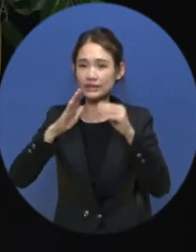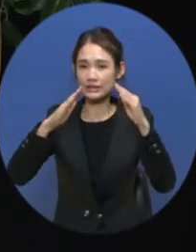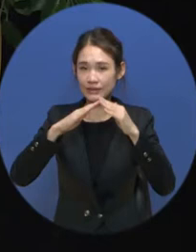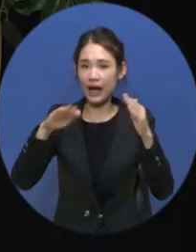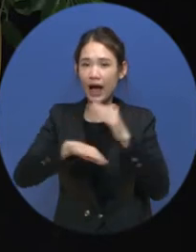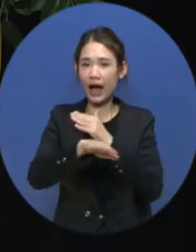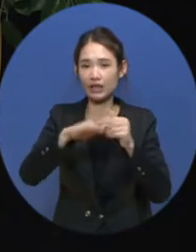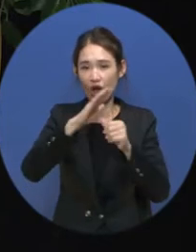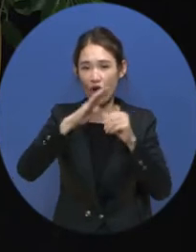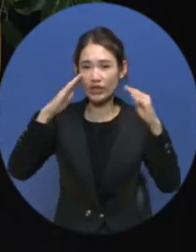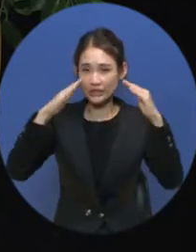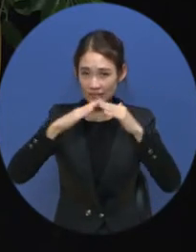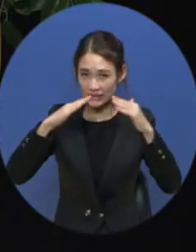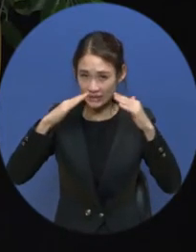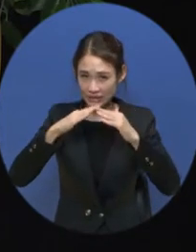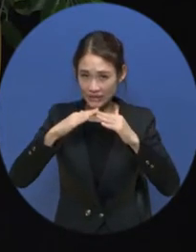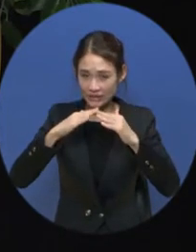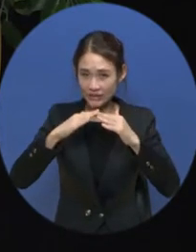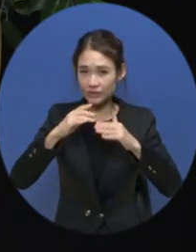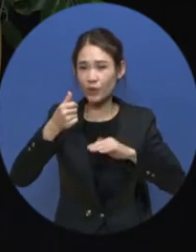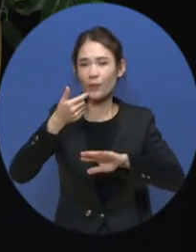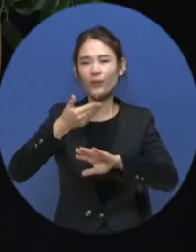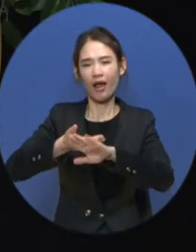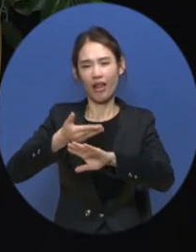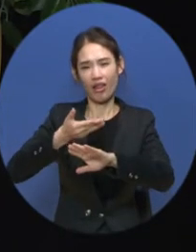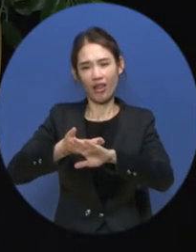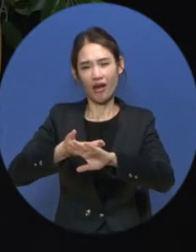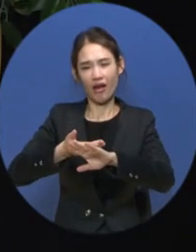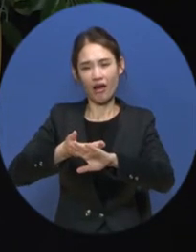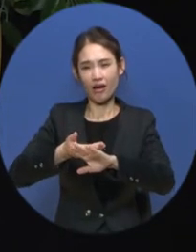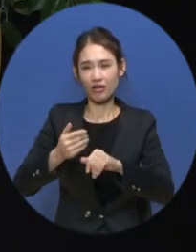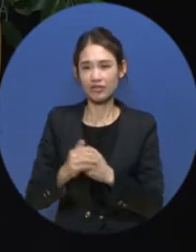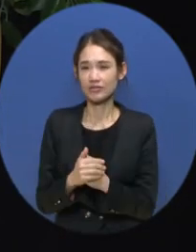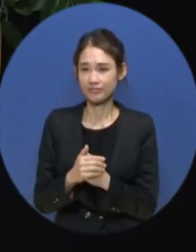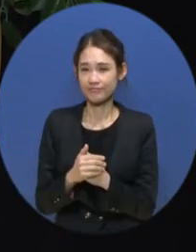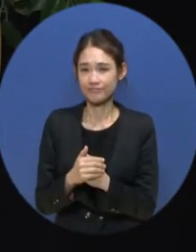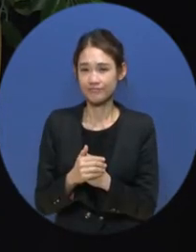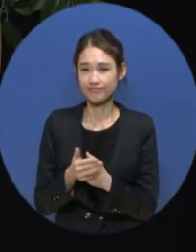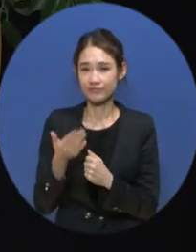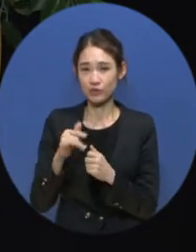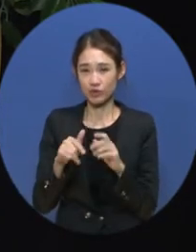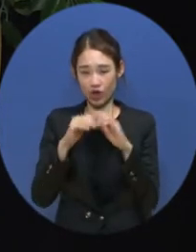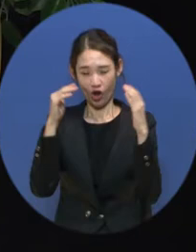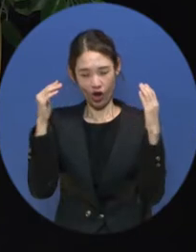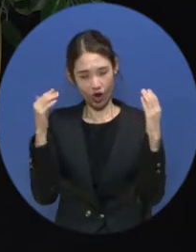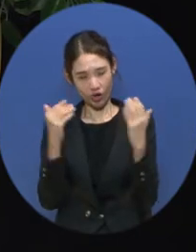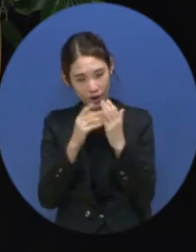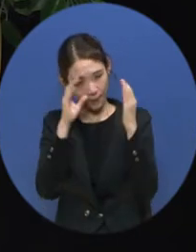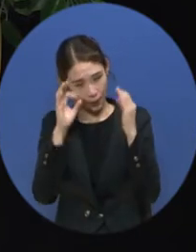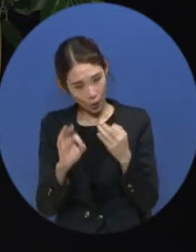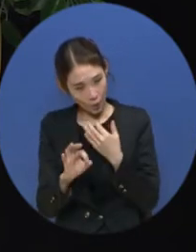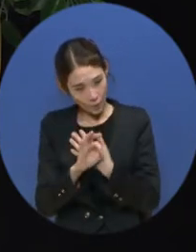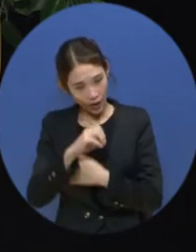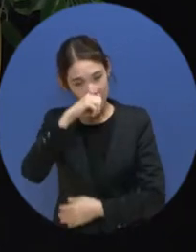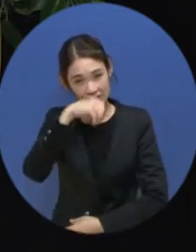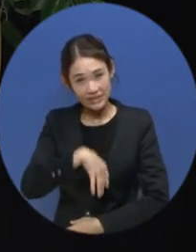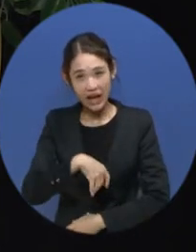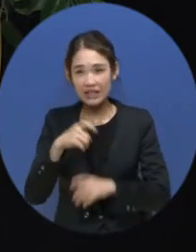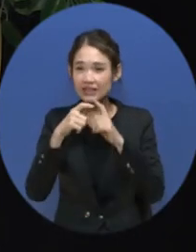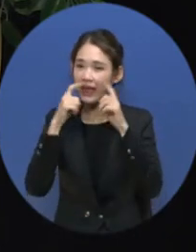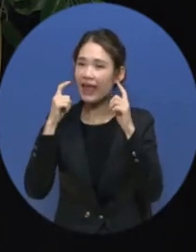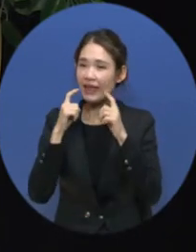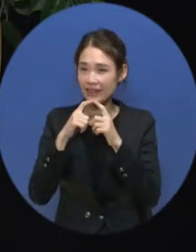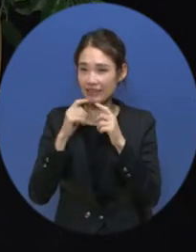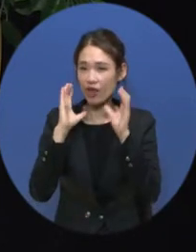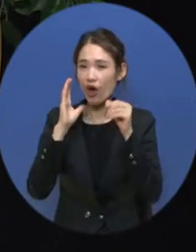규모가 좀 틀리고 네. 용도가 조금 틀리다고 할 수 있죠. 그렇지만 아. 전체적으로 보면 그냥 사립 어린이집이라고 할